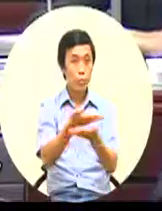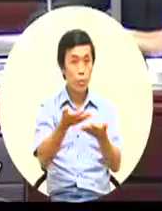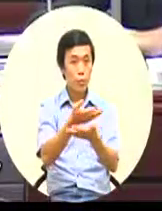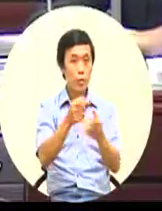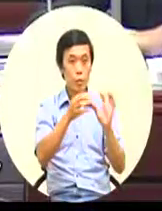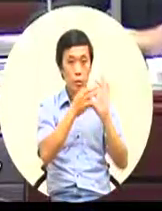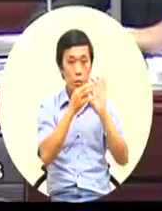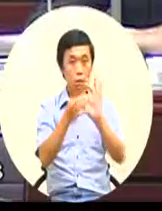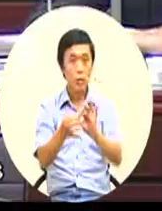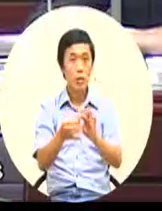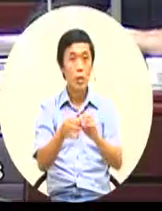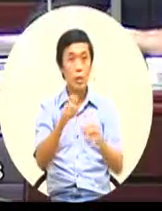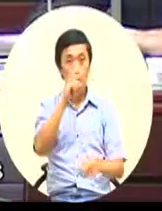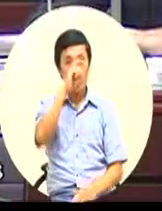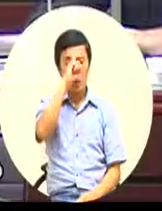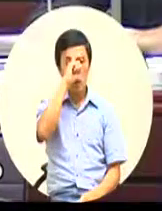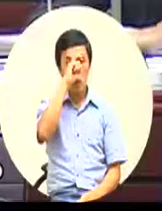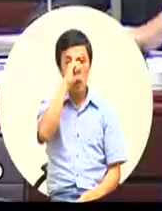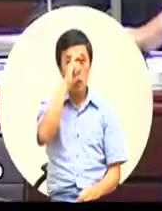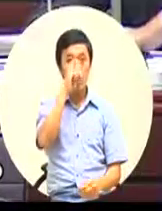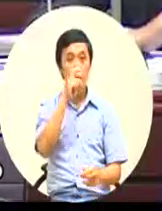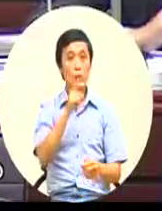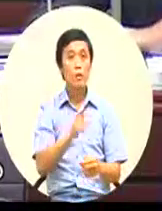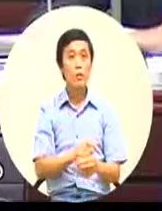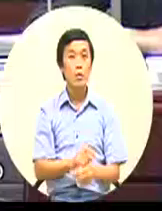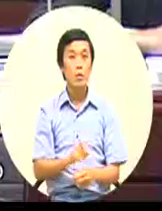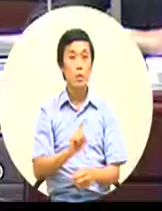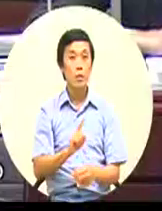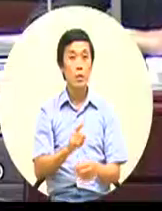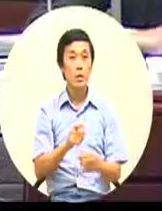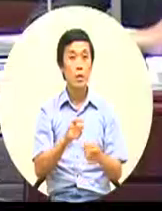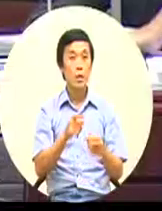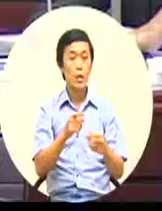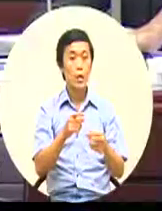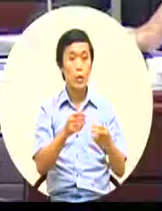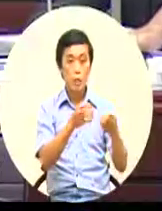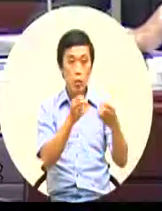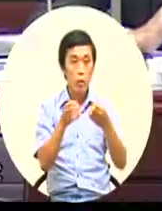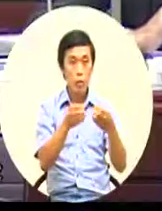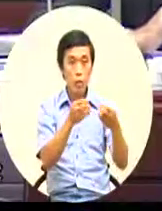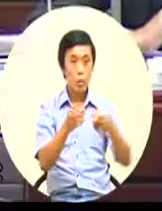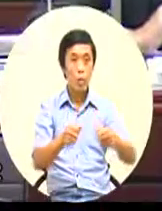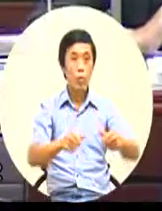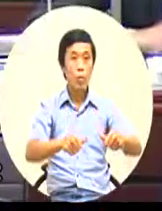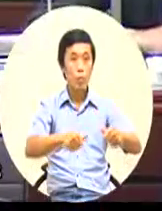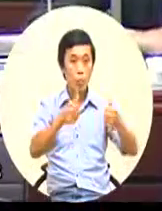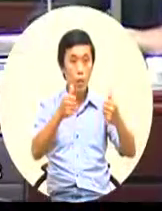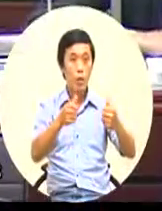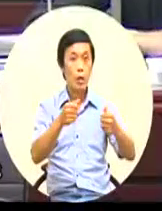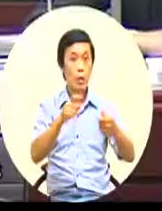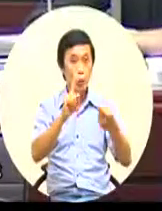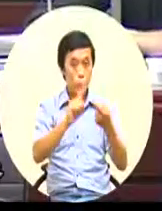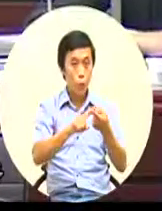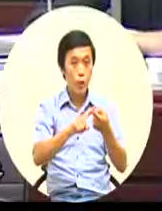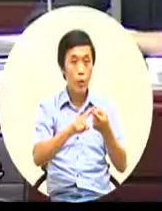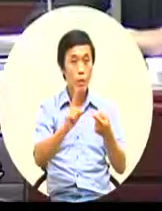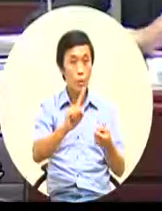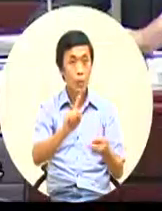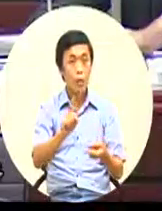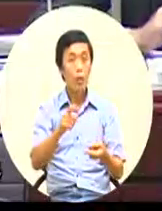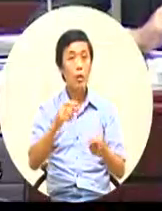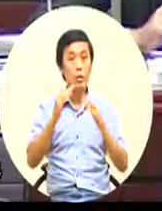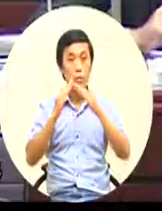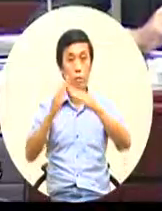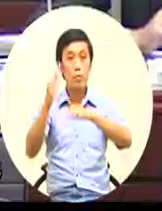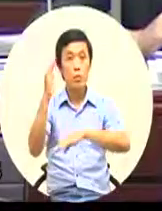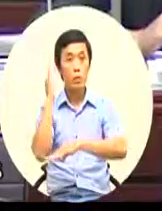予会当继续伫合理的情形之下，市政府尽量采取吼、哦、对